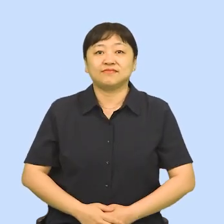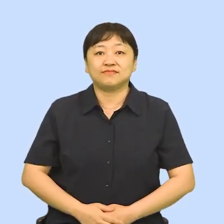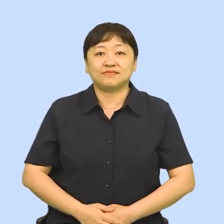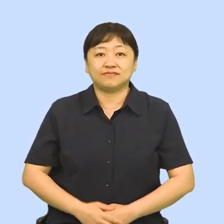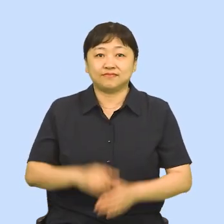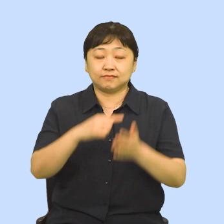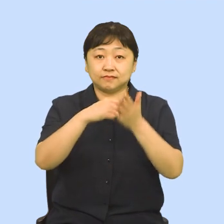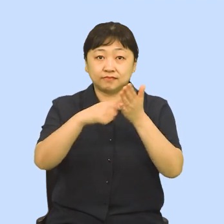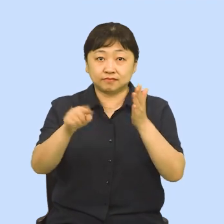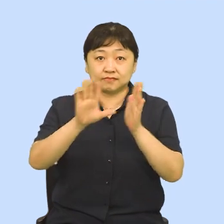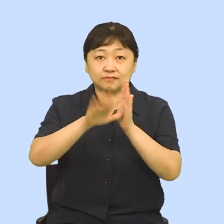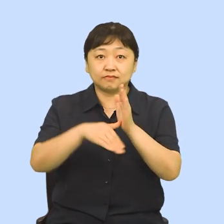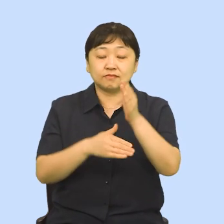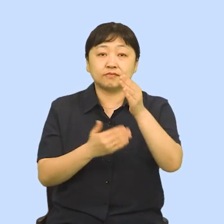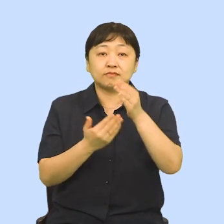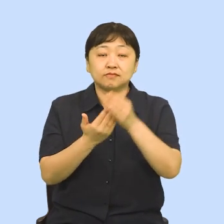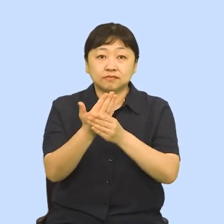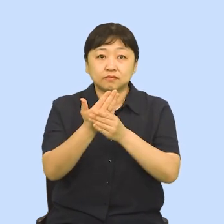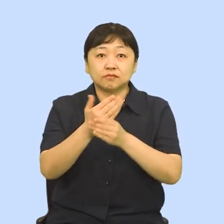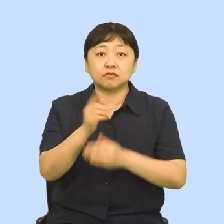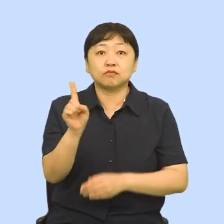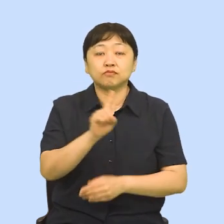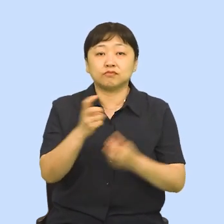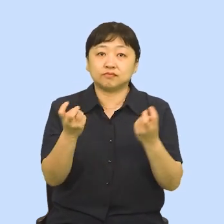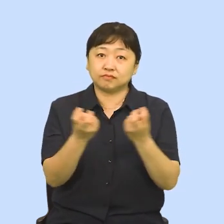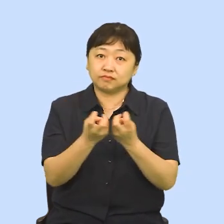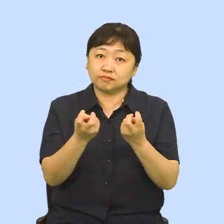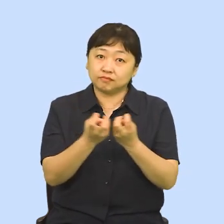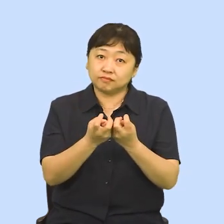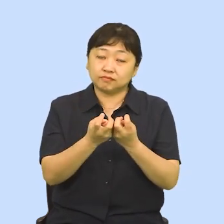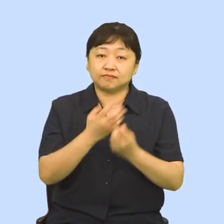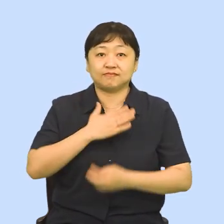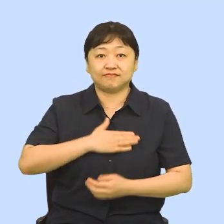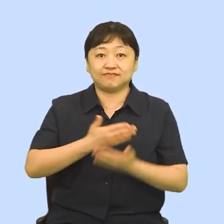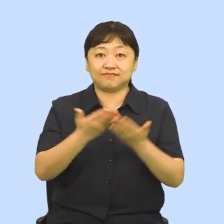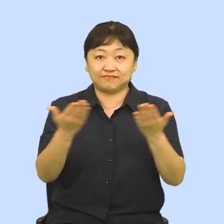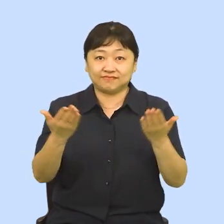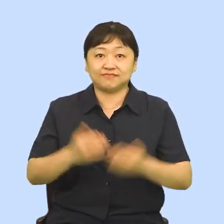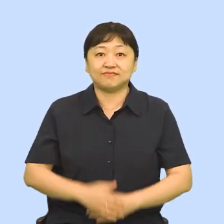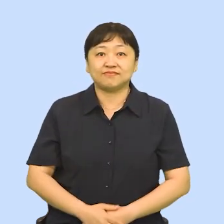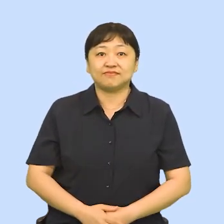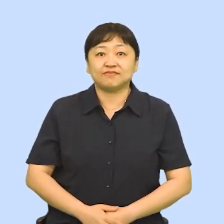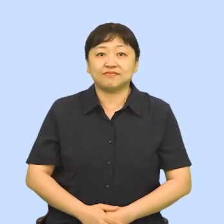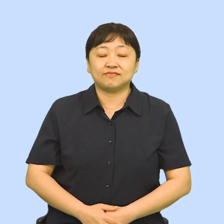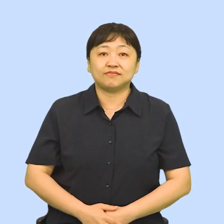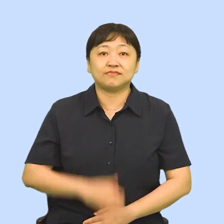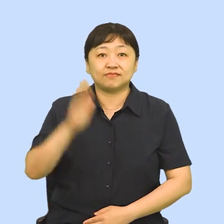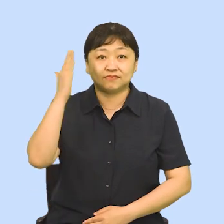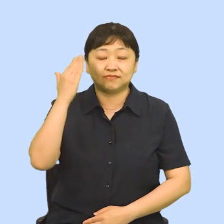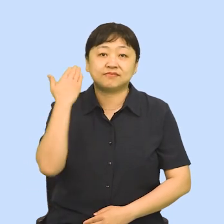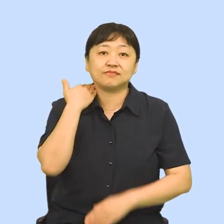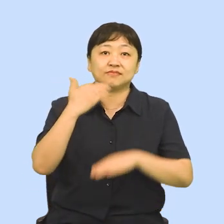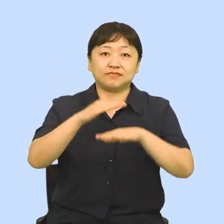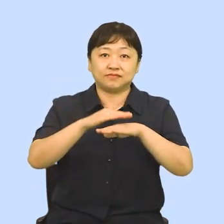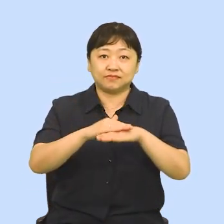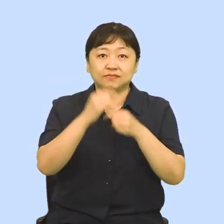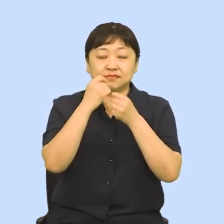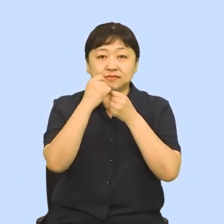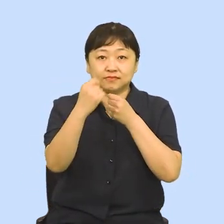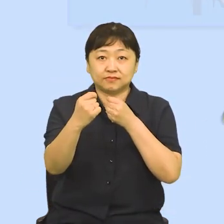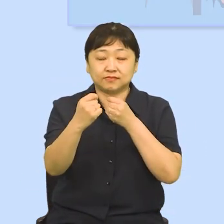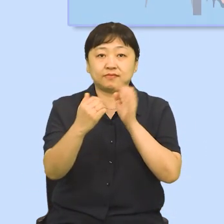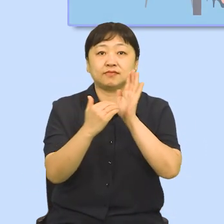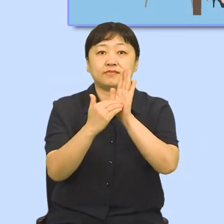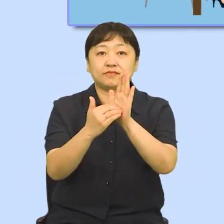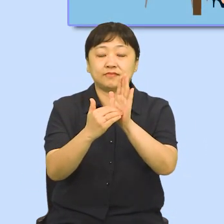원을 건의했답니다. 다음은 피해를 당했을 경우 어떻게 구제받을 수 있는지 알아볼까요? 광명 씨는 최근 광명시